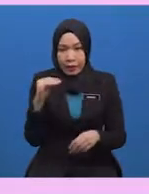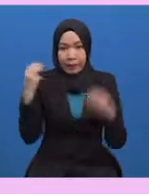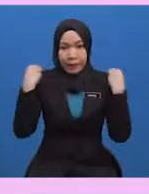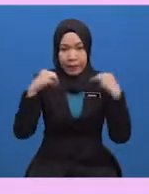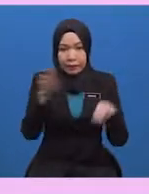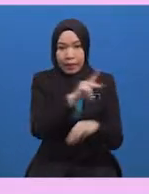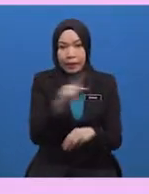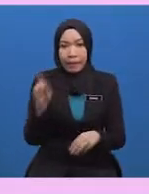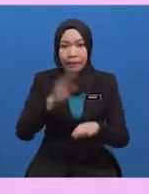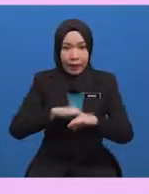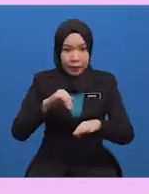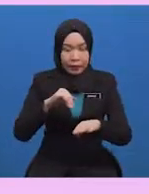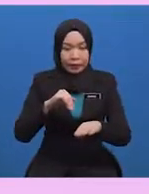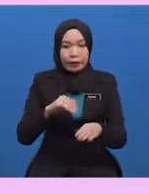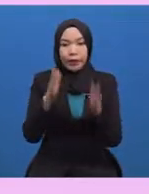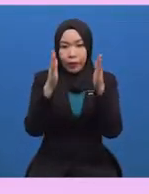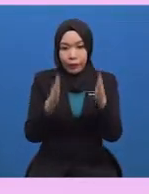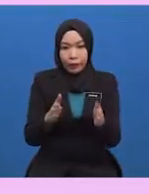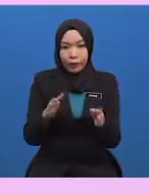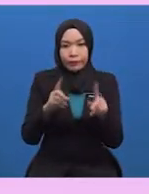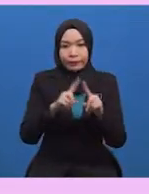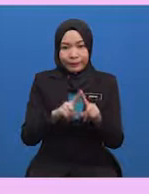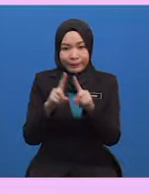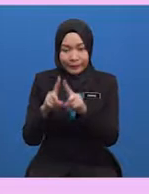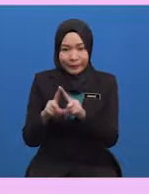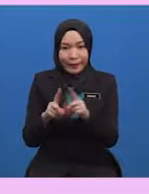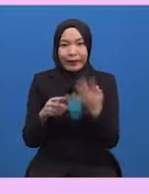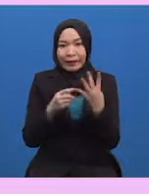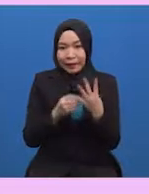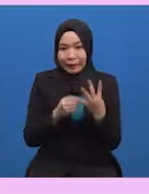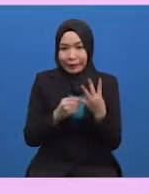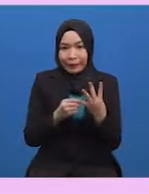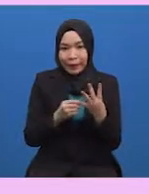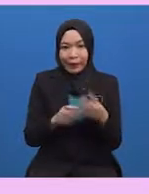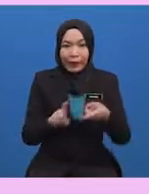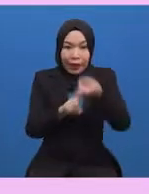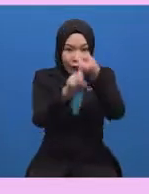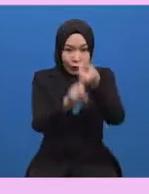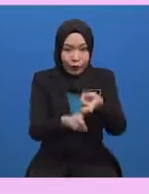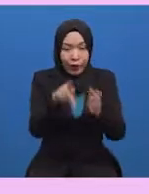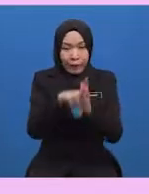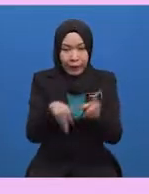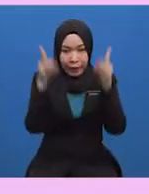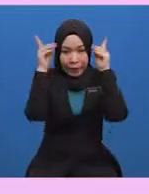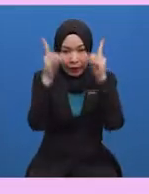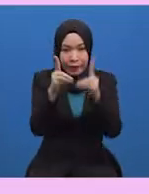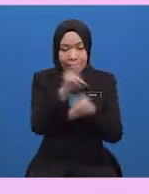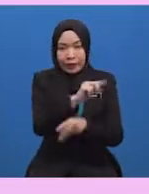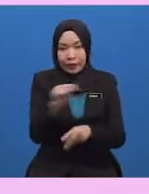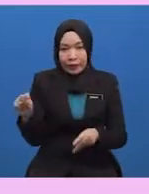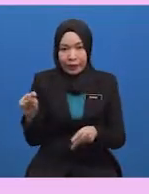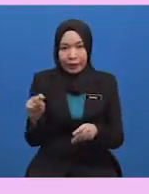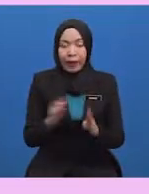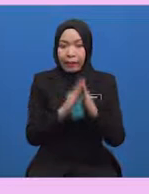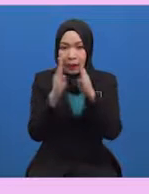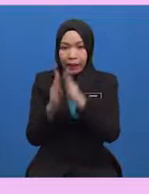desa. Keempat, pergantungan pendidikan. Di bandar terdapat banyak